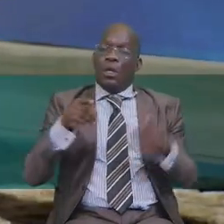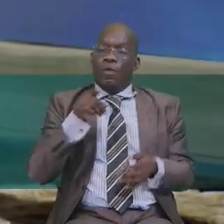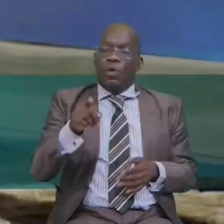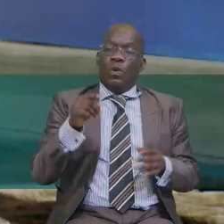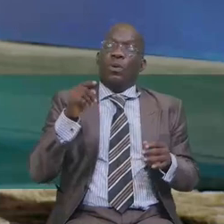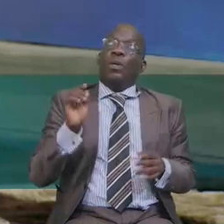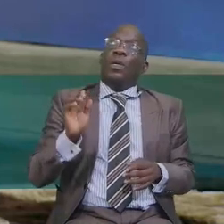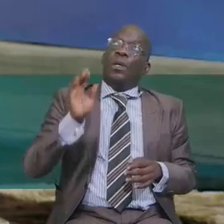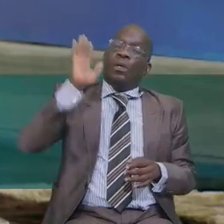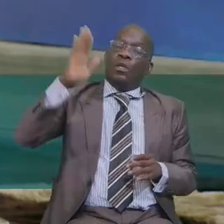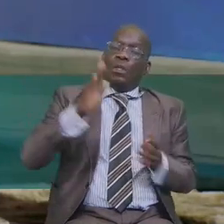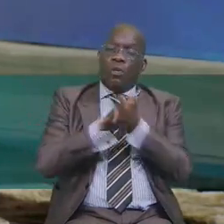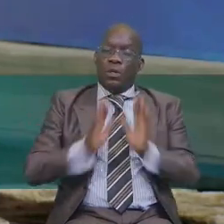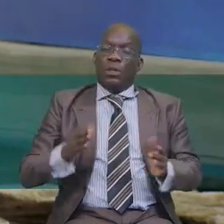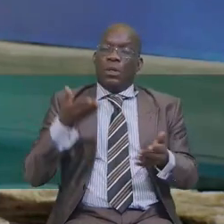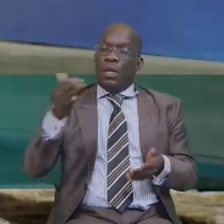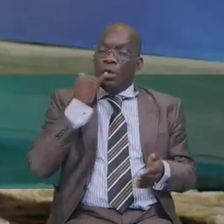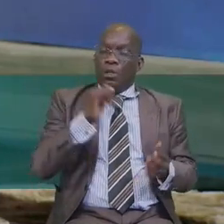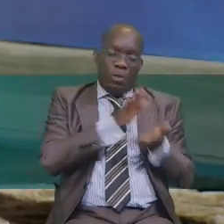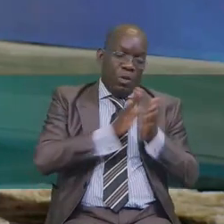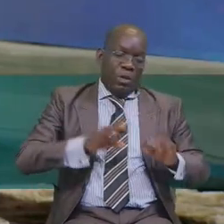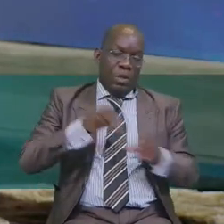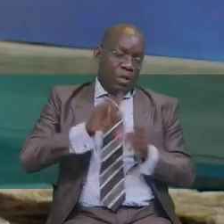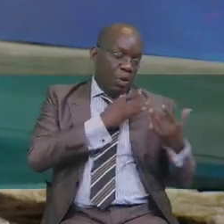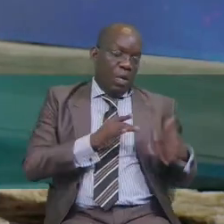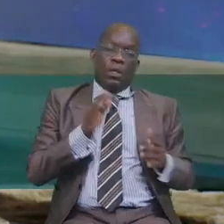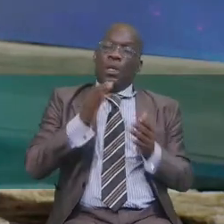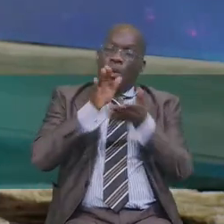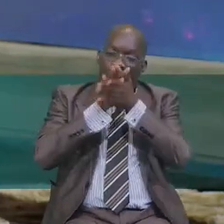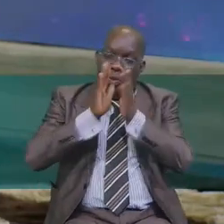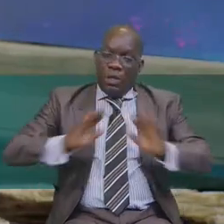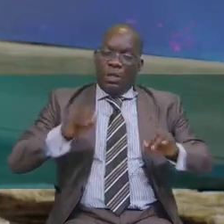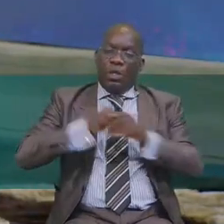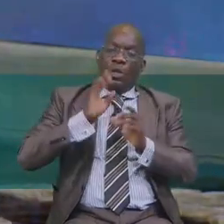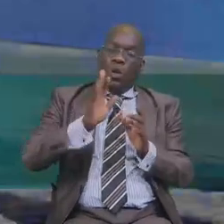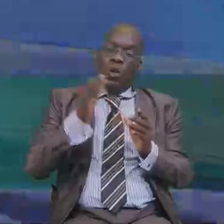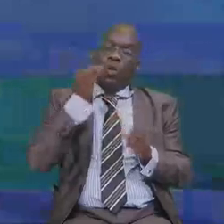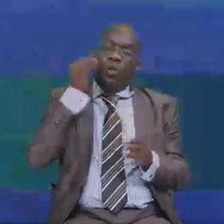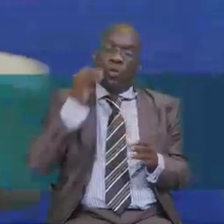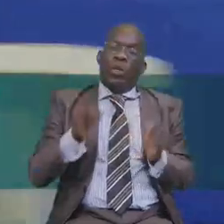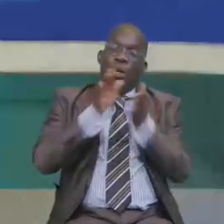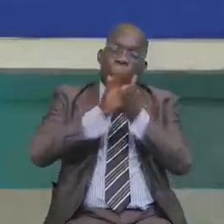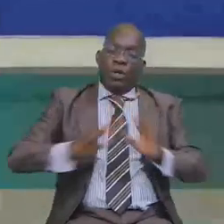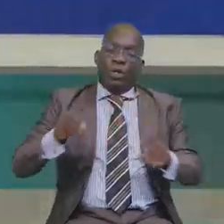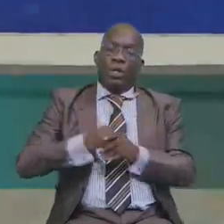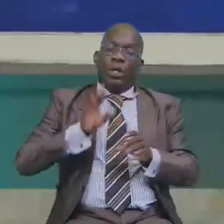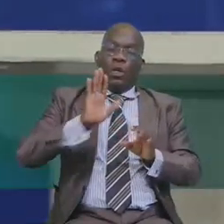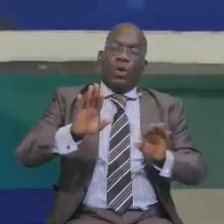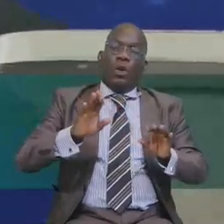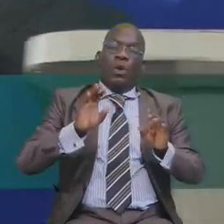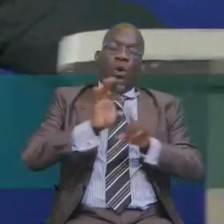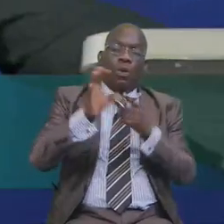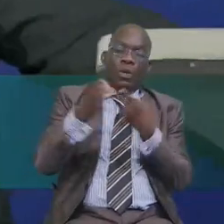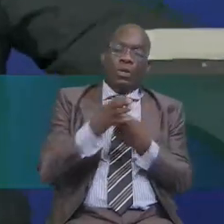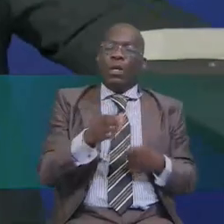la paix dans ton cœur. Il y a la paix dans ton foyer, il y a la paix dans ta famille, il y a la paix dans ta communauté. Et